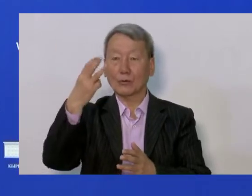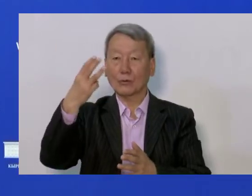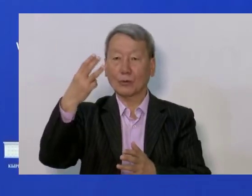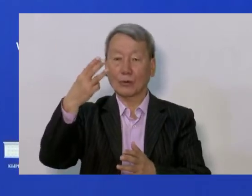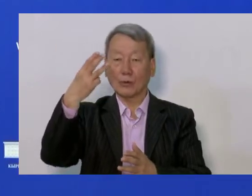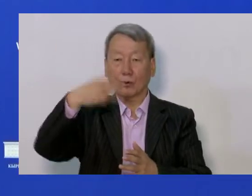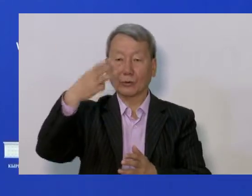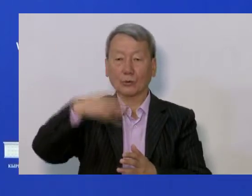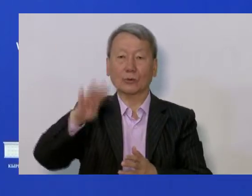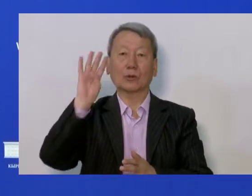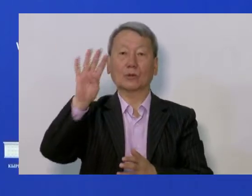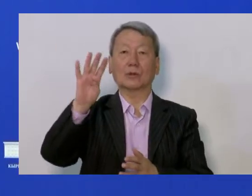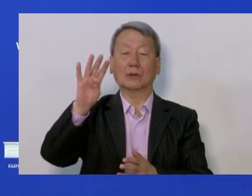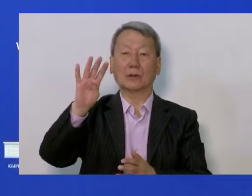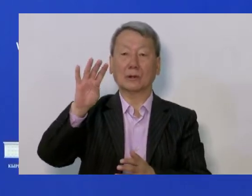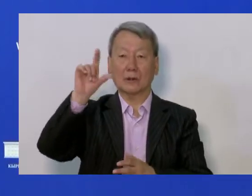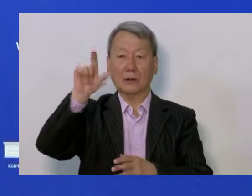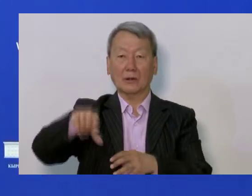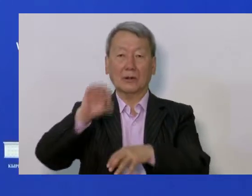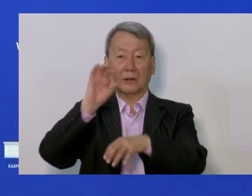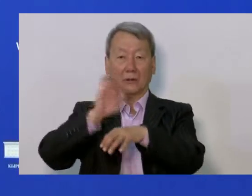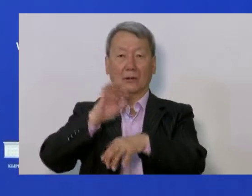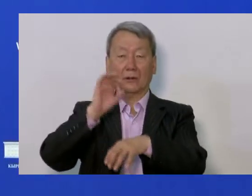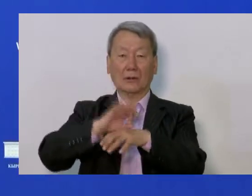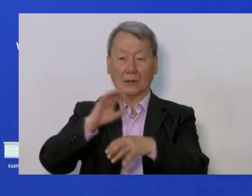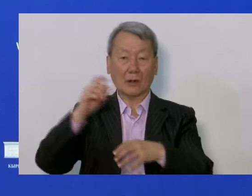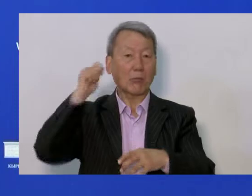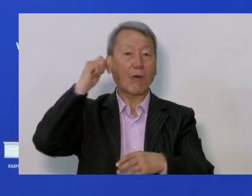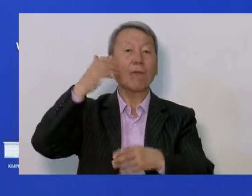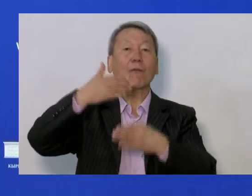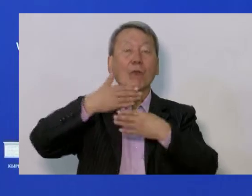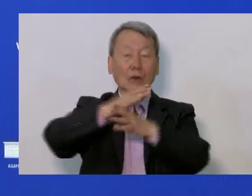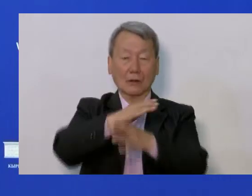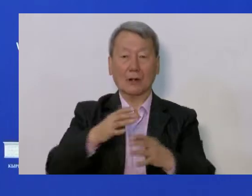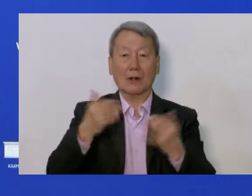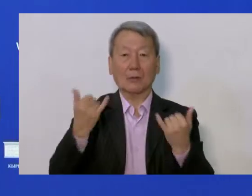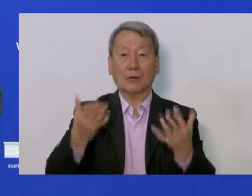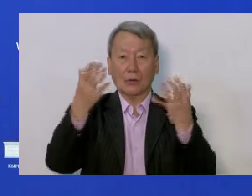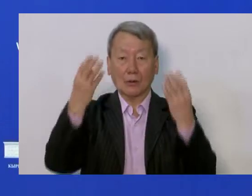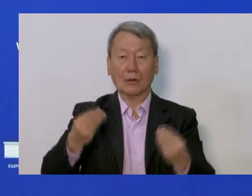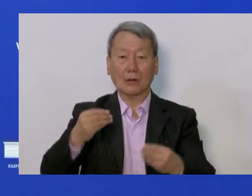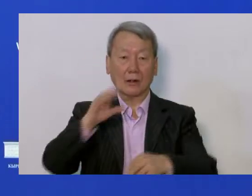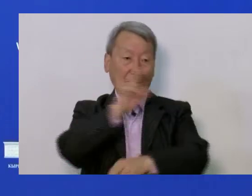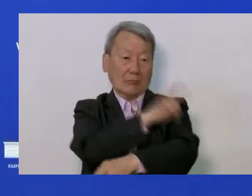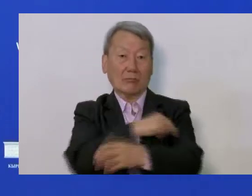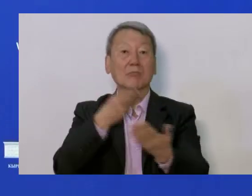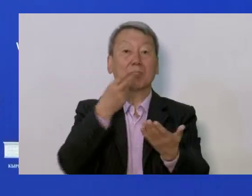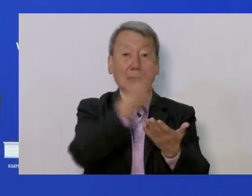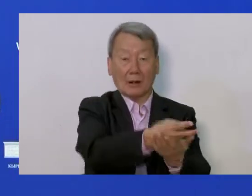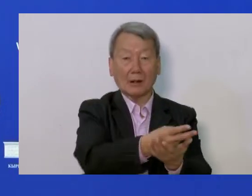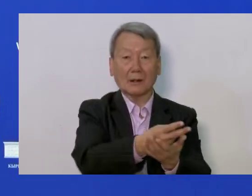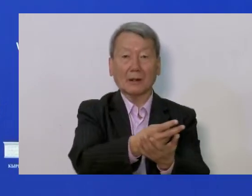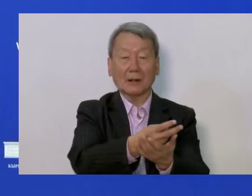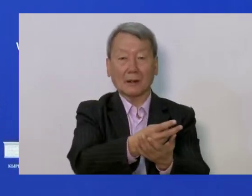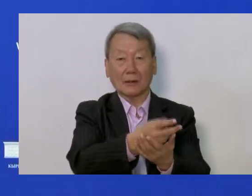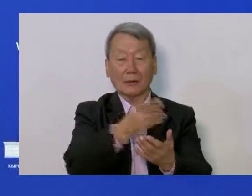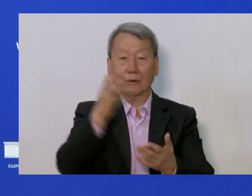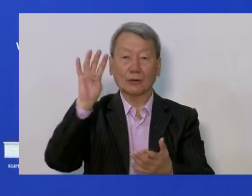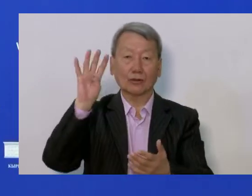334 учур жашка бөлүнгөндө. Бүгүнкү күнү ооруканага жаткызгандардын